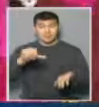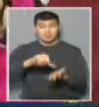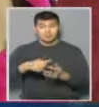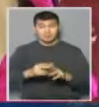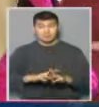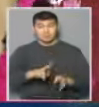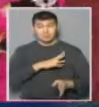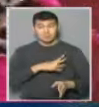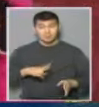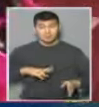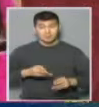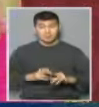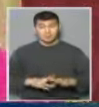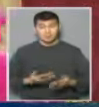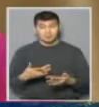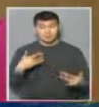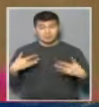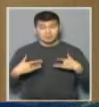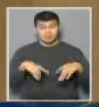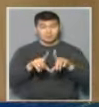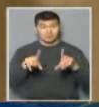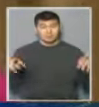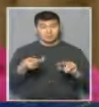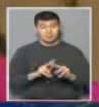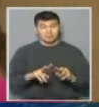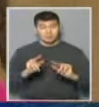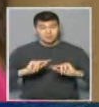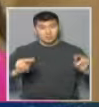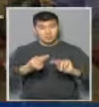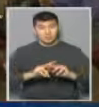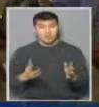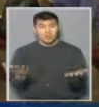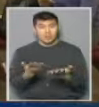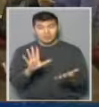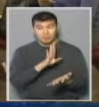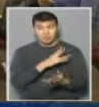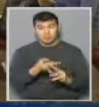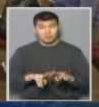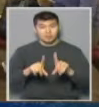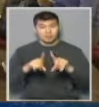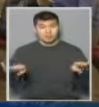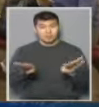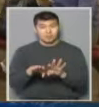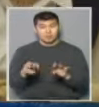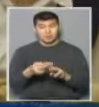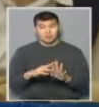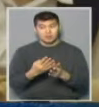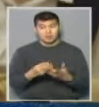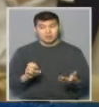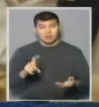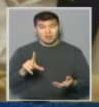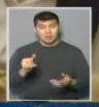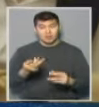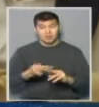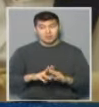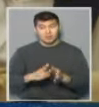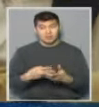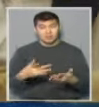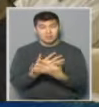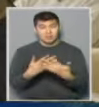буынға жылы лебіздерін жолдады. Мектептің жаны мұғалім. Мұғалім қандай болса, мектебі сондай болмақшы деген Ахмет Байтұрсынұлы.